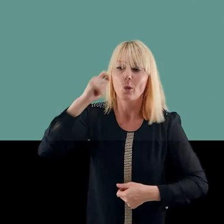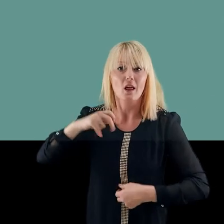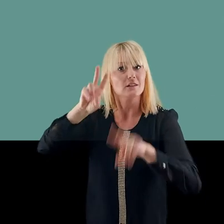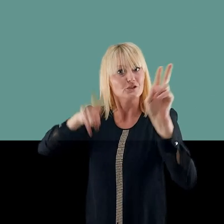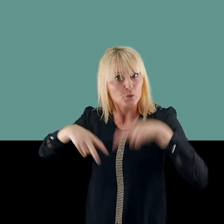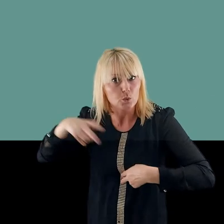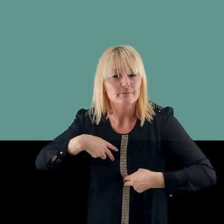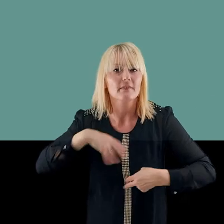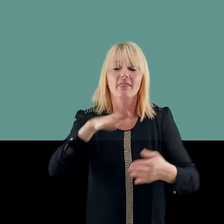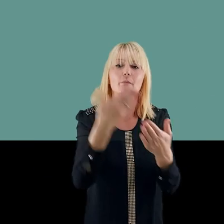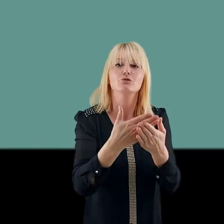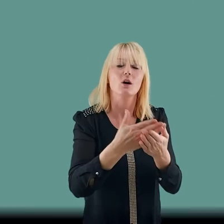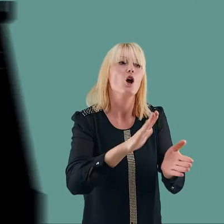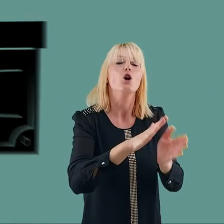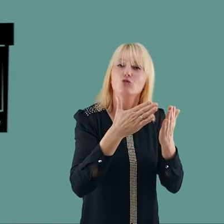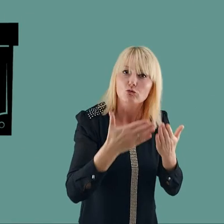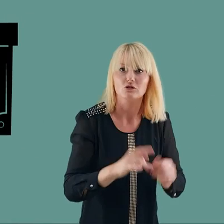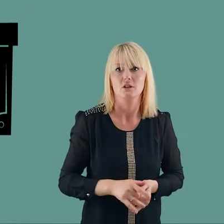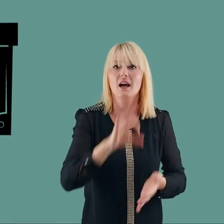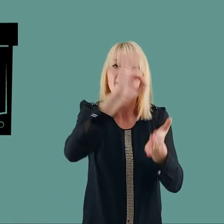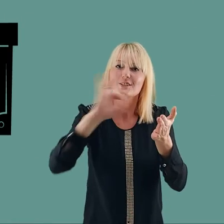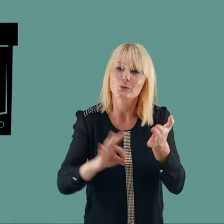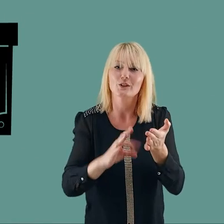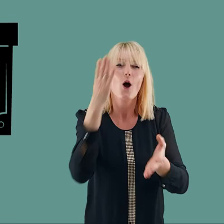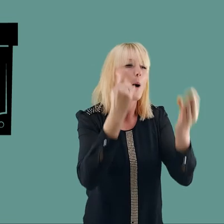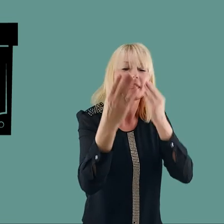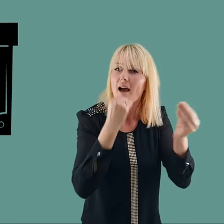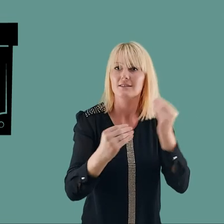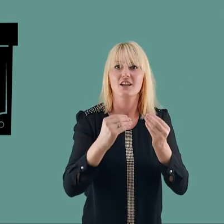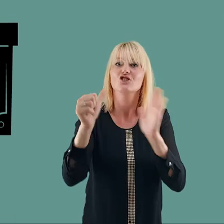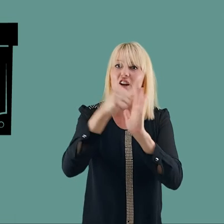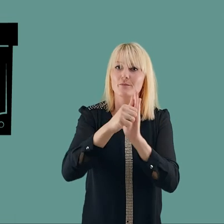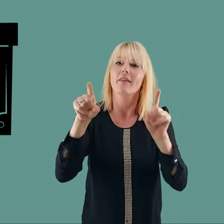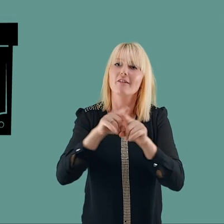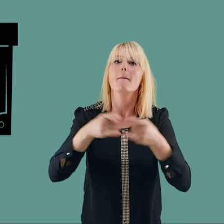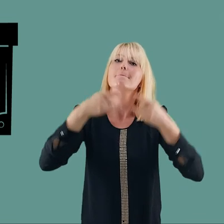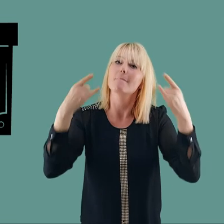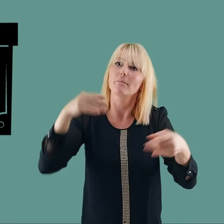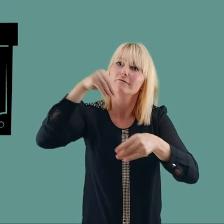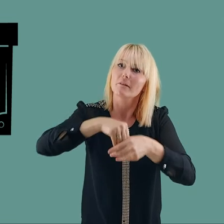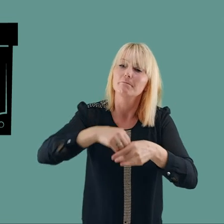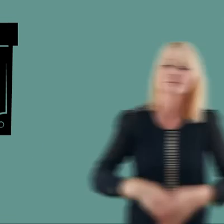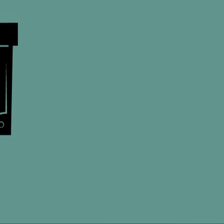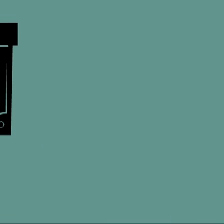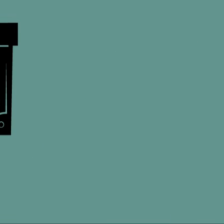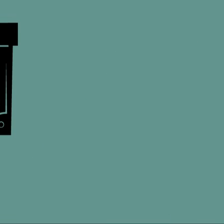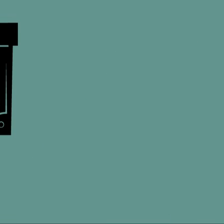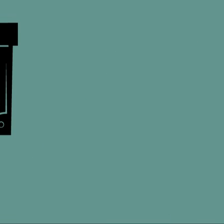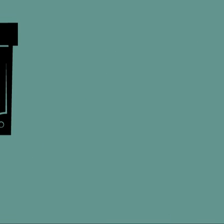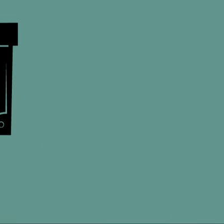muzealne. Znalazły się wśród nich zbiory biblioteczne, rysunki, wiele obrazów, rzeźb, a także mebli.